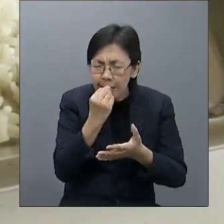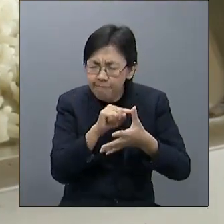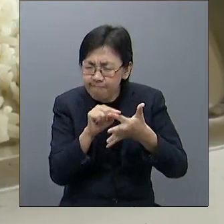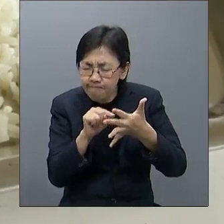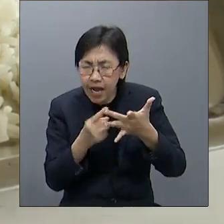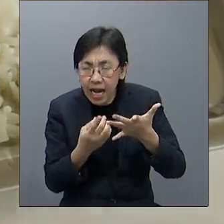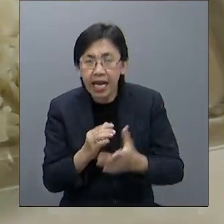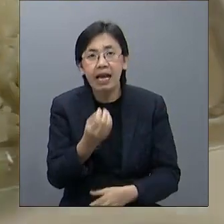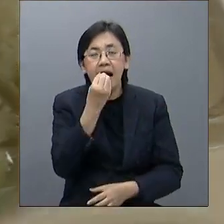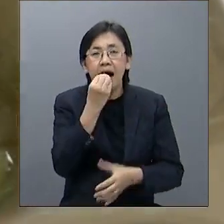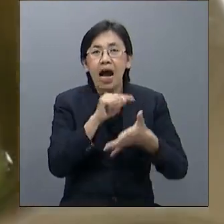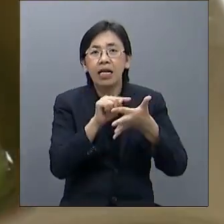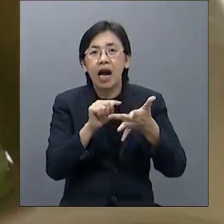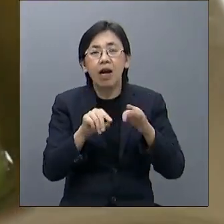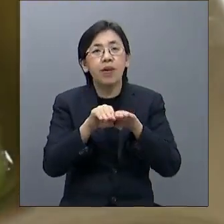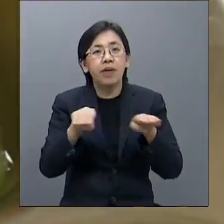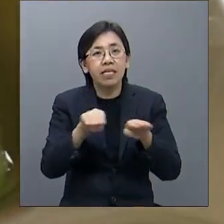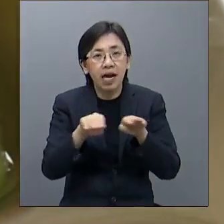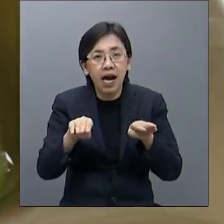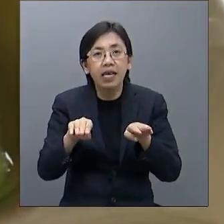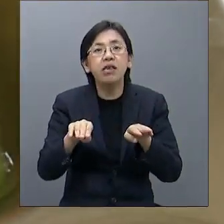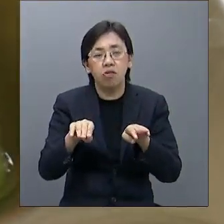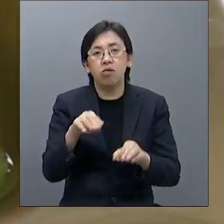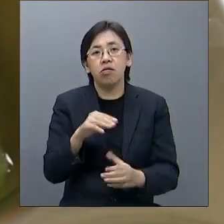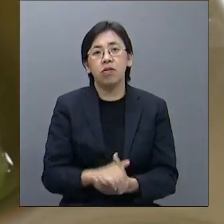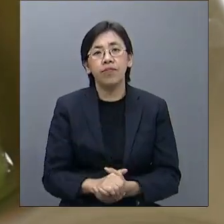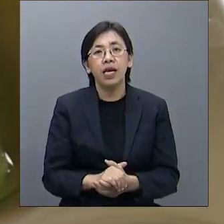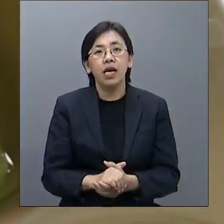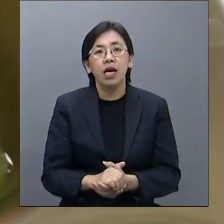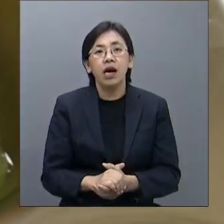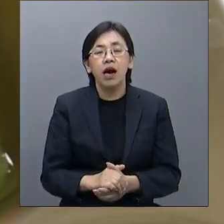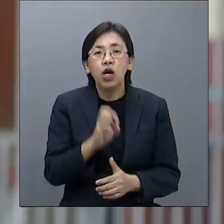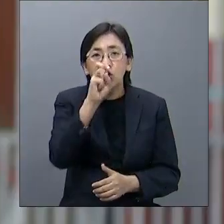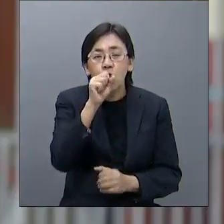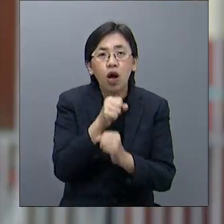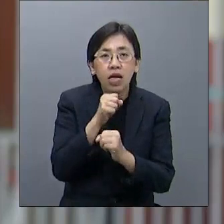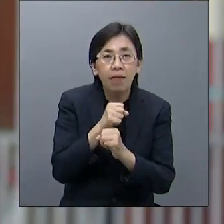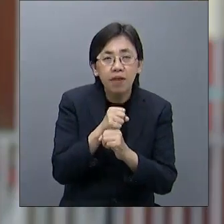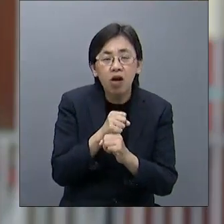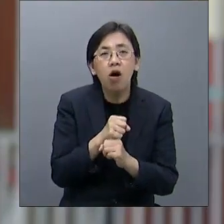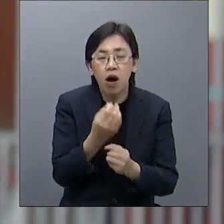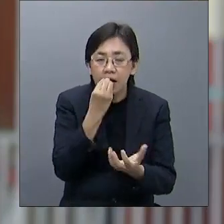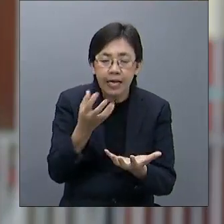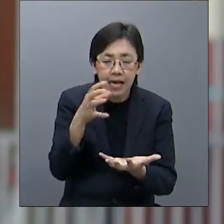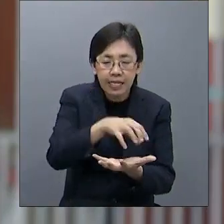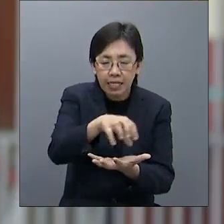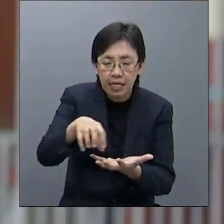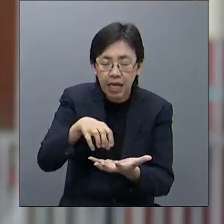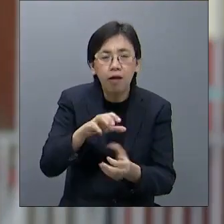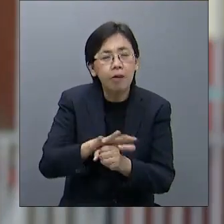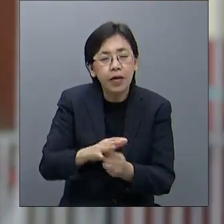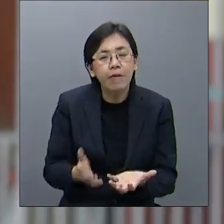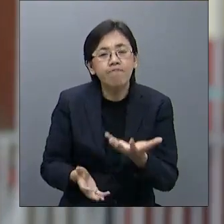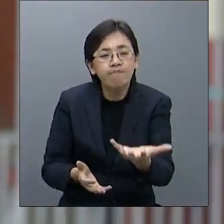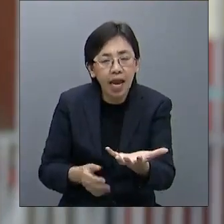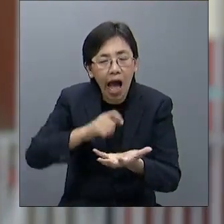เมนูนะมาตรฐานที่เขาสามารถเอามาใช้ได้เลยนะเอามาลองทำดูแล้วก็เสิร์ฟในปริมาณที่เหมาะสมนะฮะแล้วหลังจากนั้นเนี่ยอา